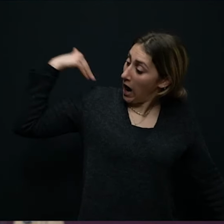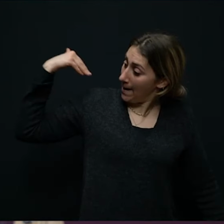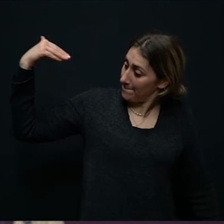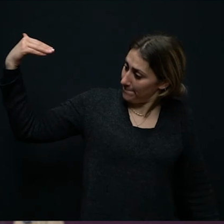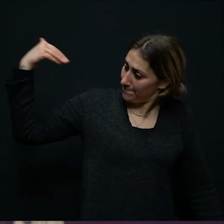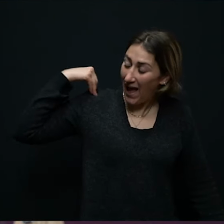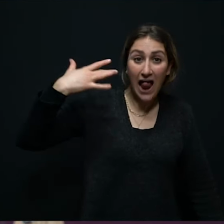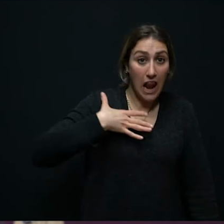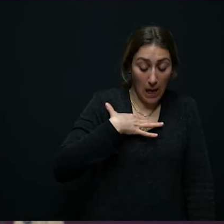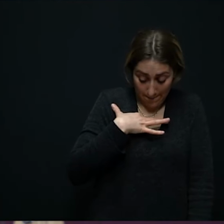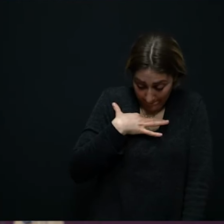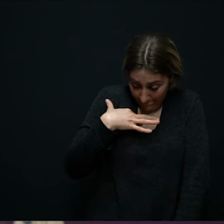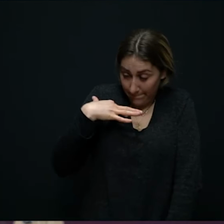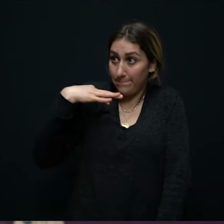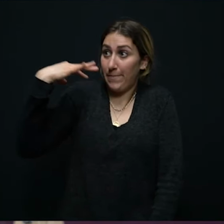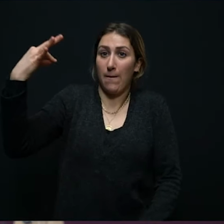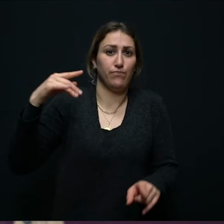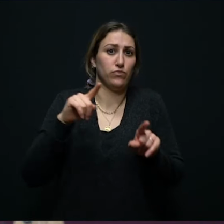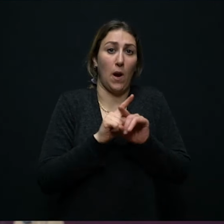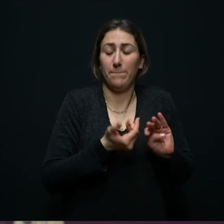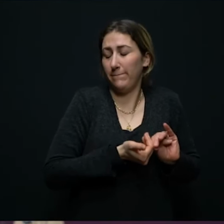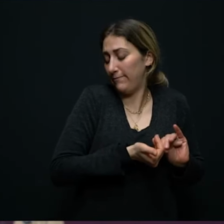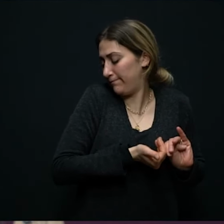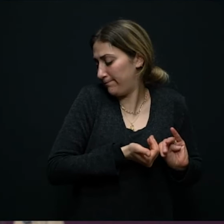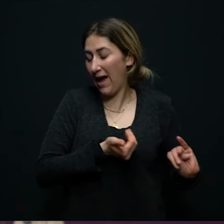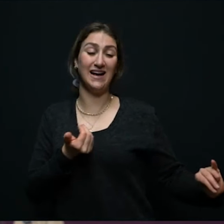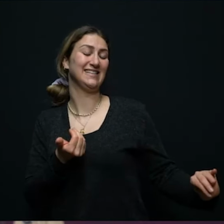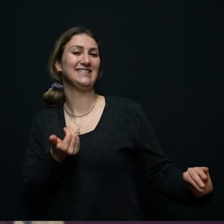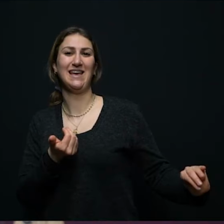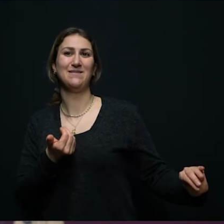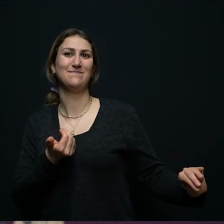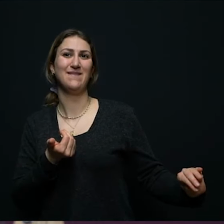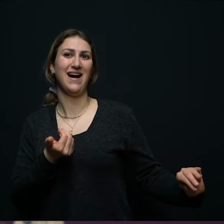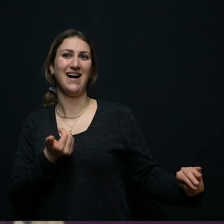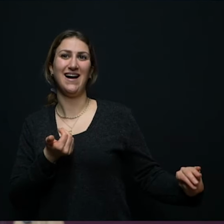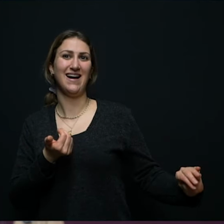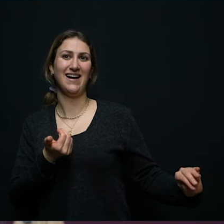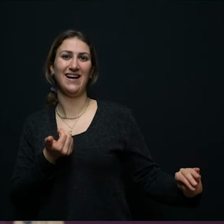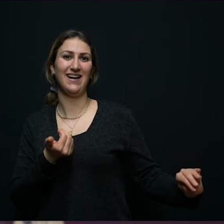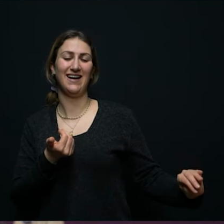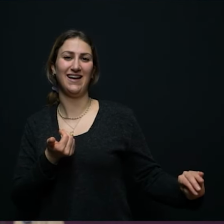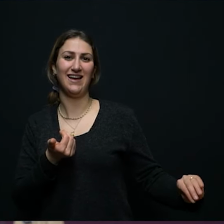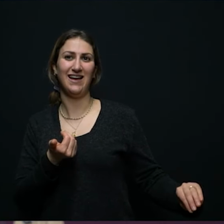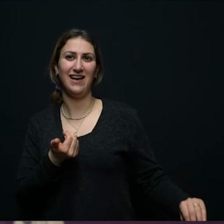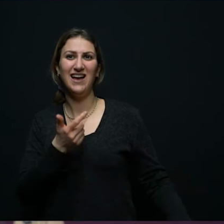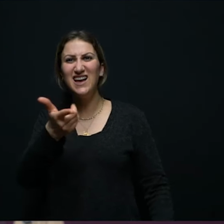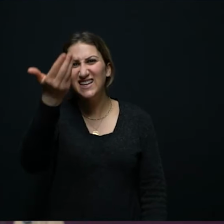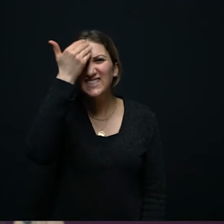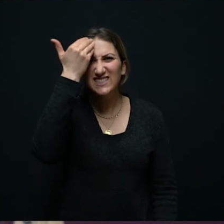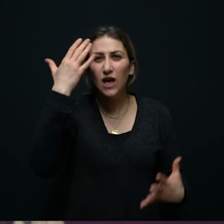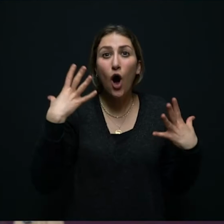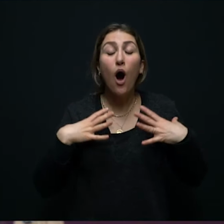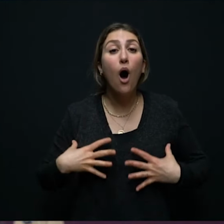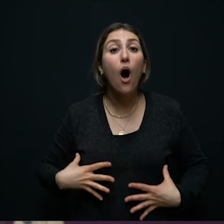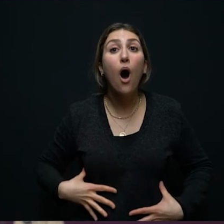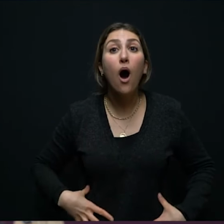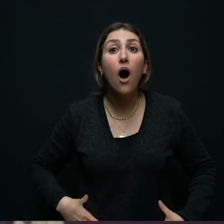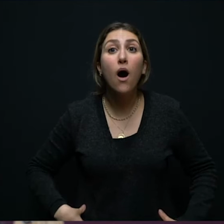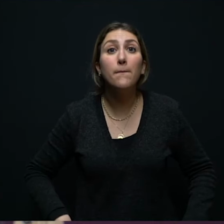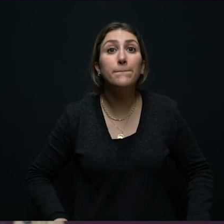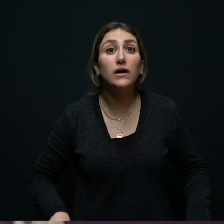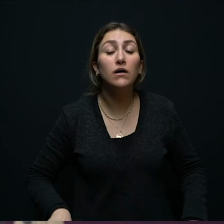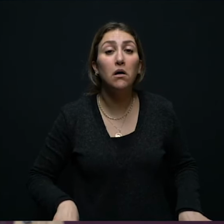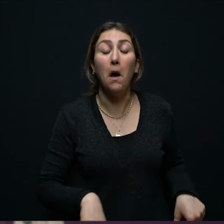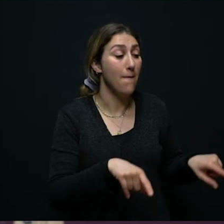toutes les robes se ressemblent mais la robe de mariée est ce qu on la remet tous les